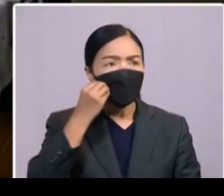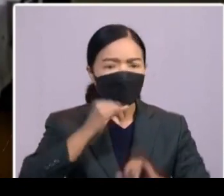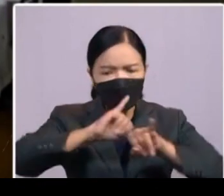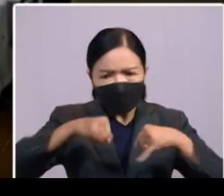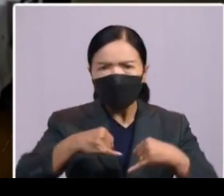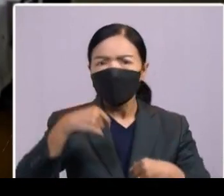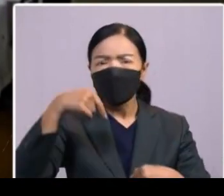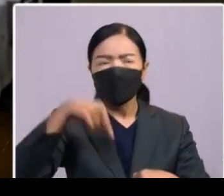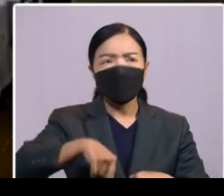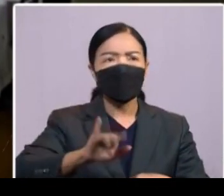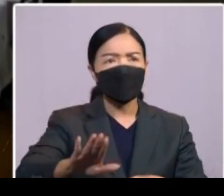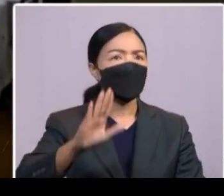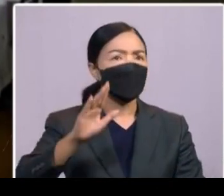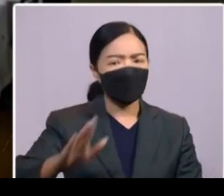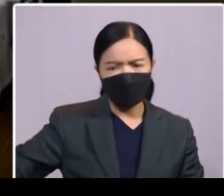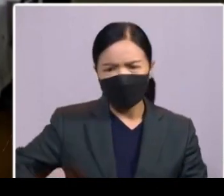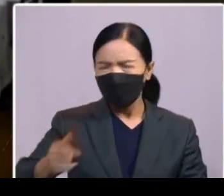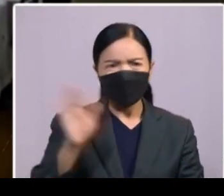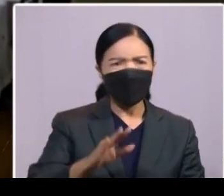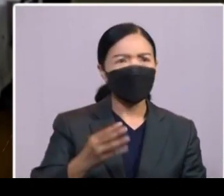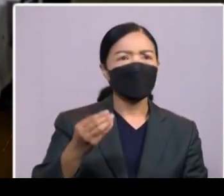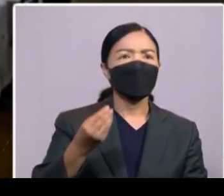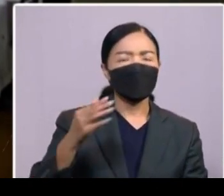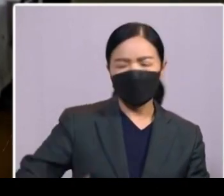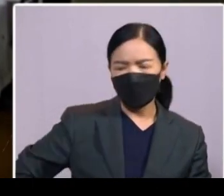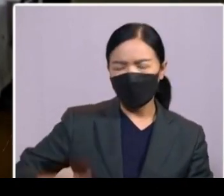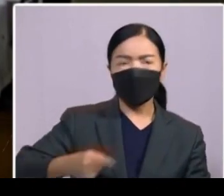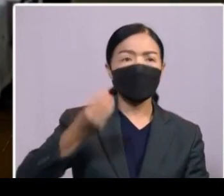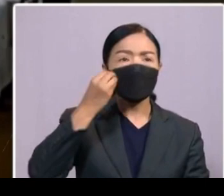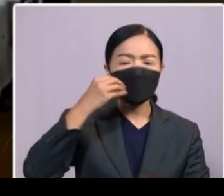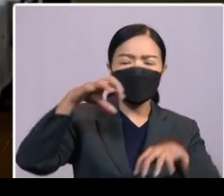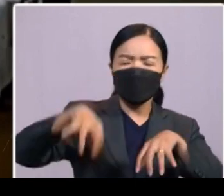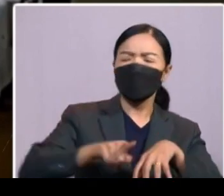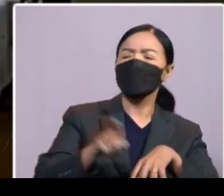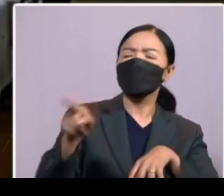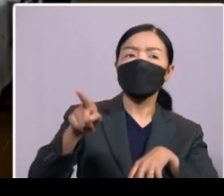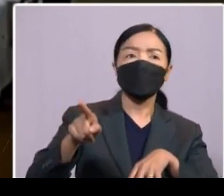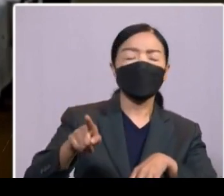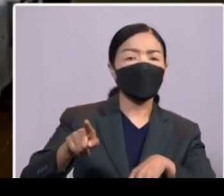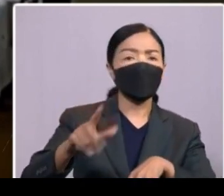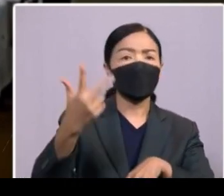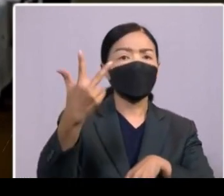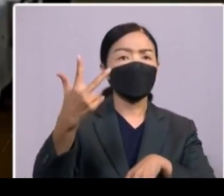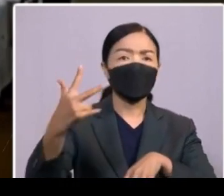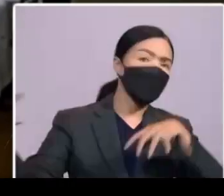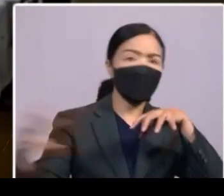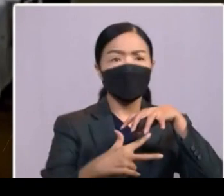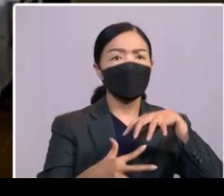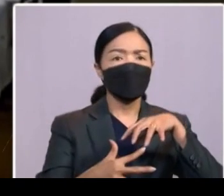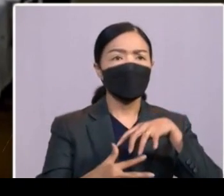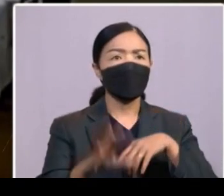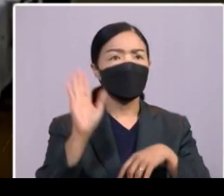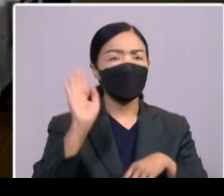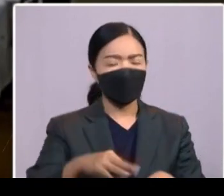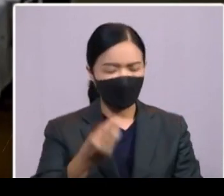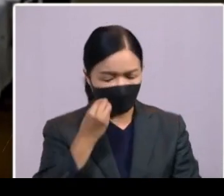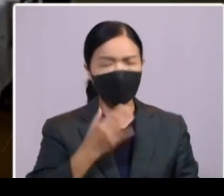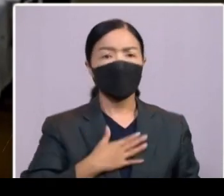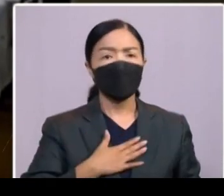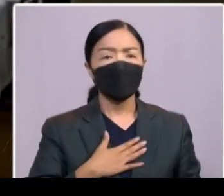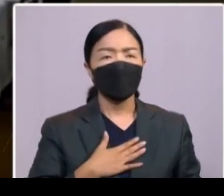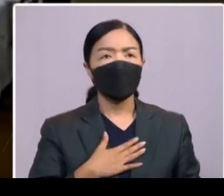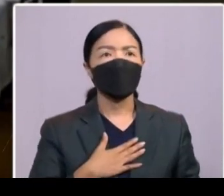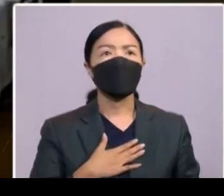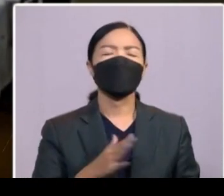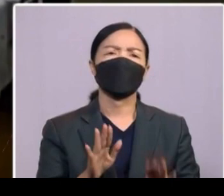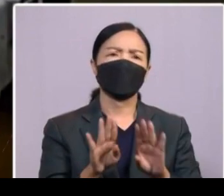านะหมาเนี่ยอยู่บ้านข้างๆแต่ว่าเขาก็อยู่บ้านของเขาดีๆจู่ๆไอ้พิษบู3ตัวเนี่ยมันพังมุ้งลวดเข้ามานะคะด้วยแรงด้วย